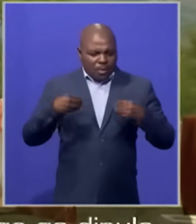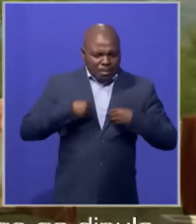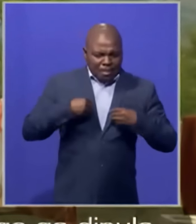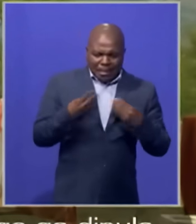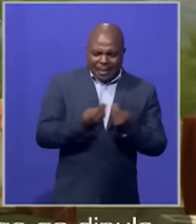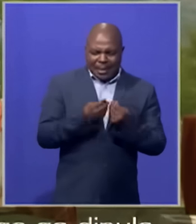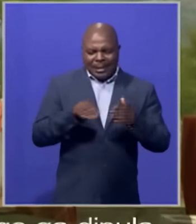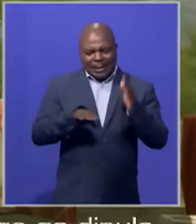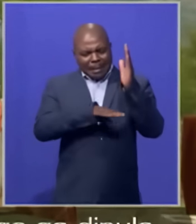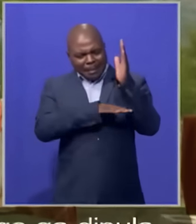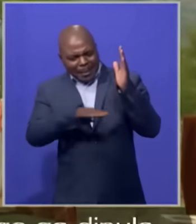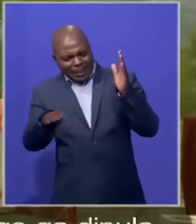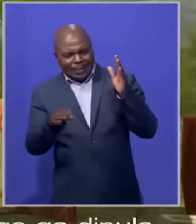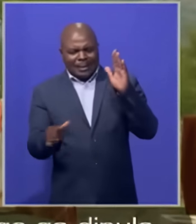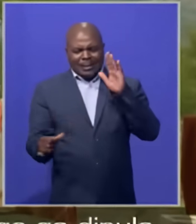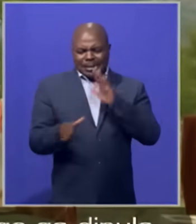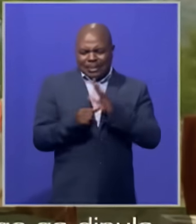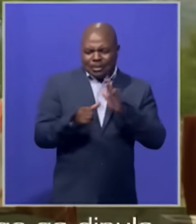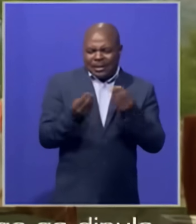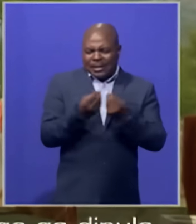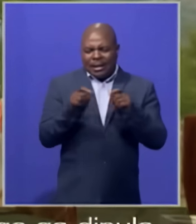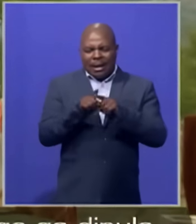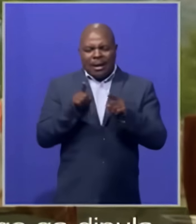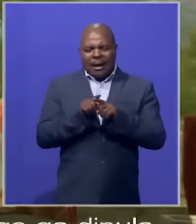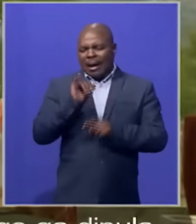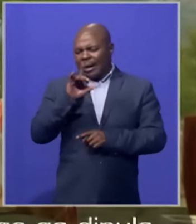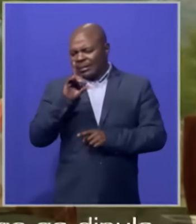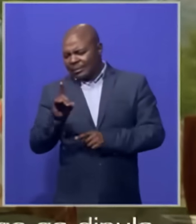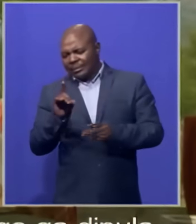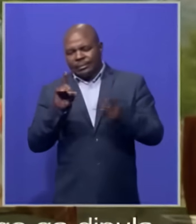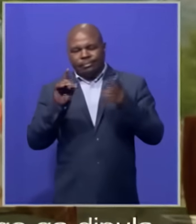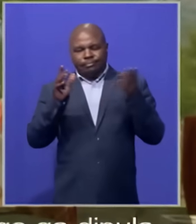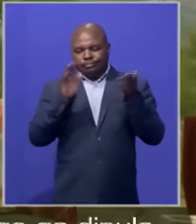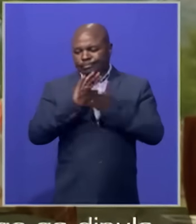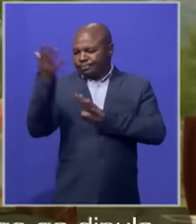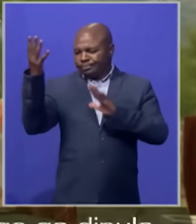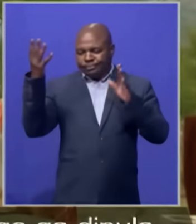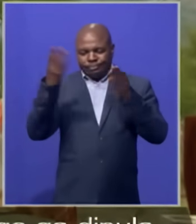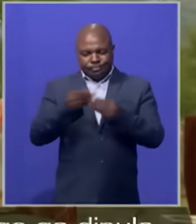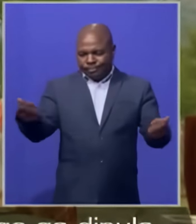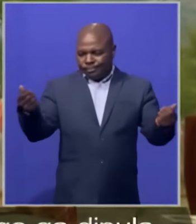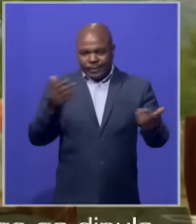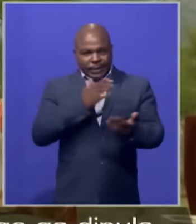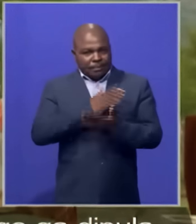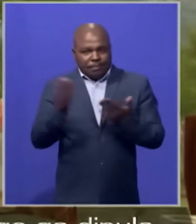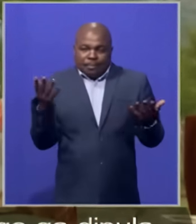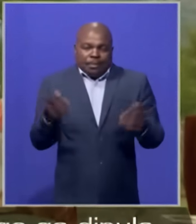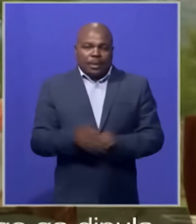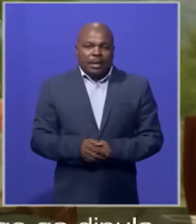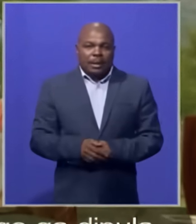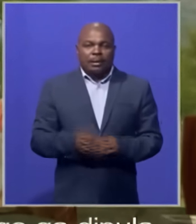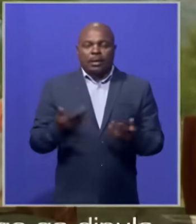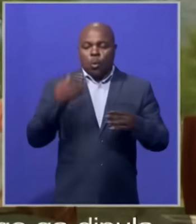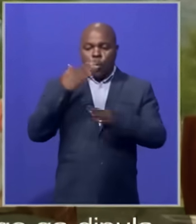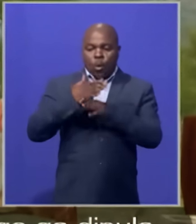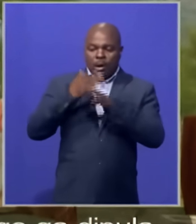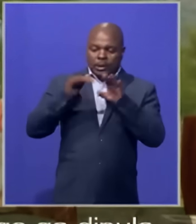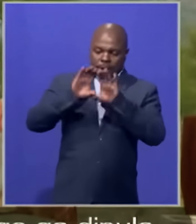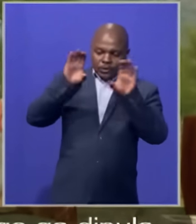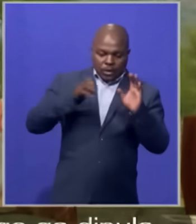mepete senyegile dijo tse bohlokwa tša like le pasa ka moka le timetše re gona tše dingwe a re di bona certificate tša mešomo